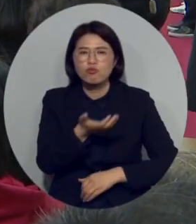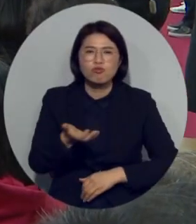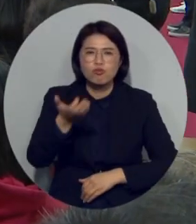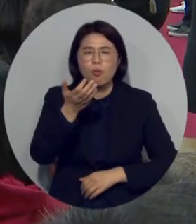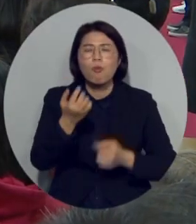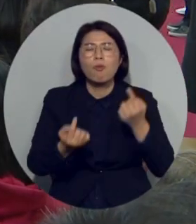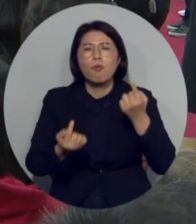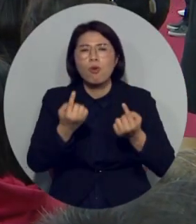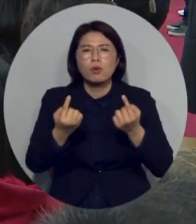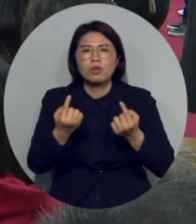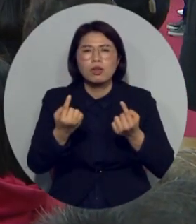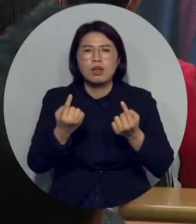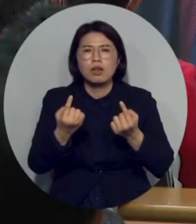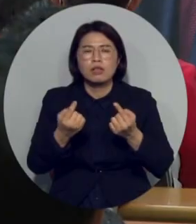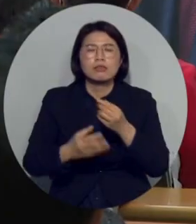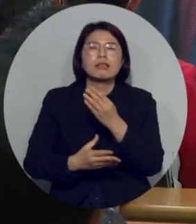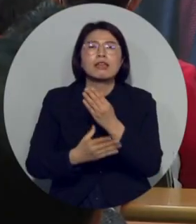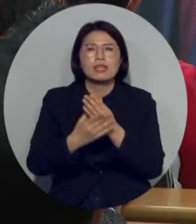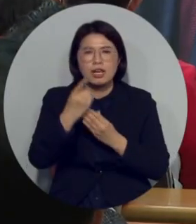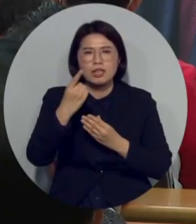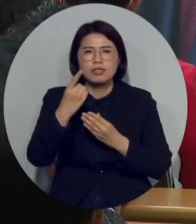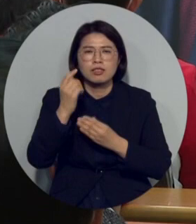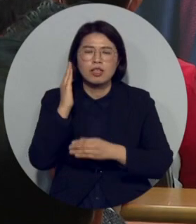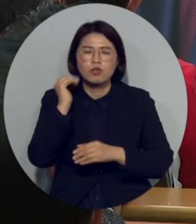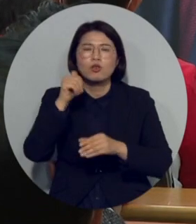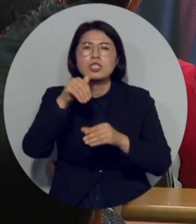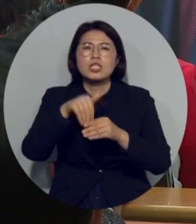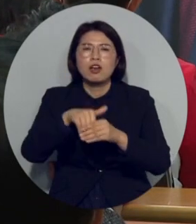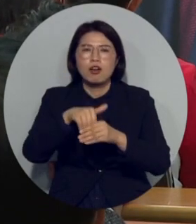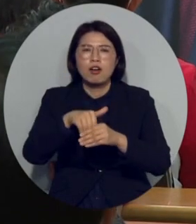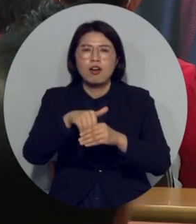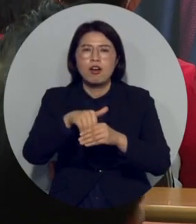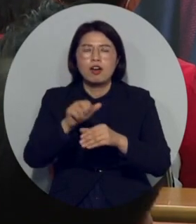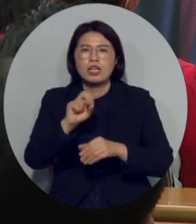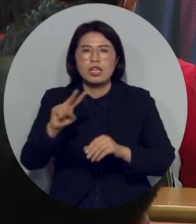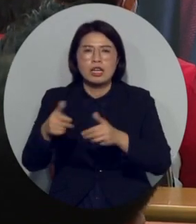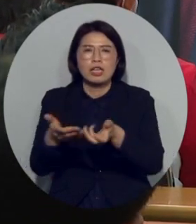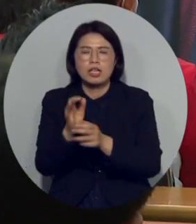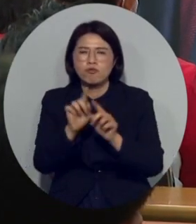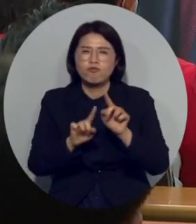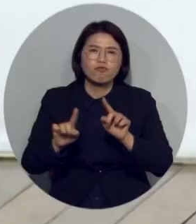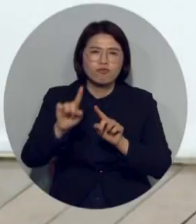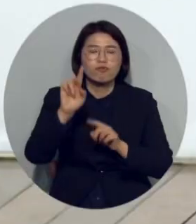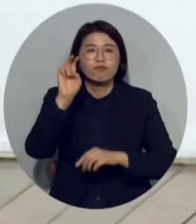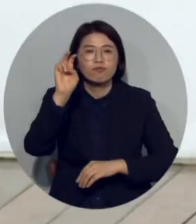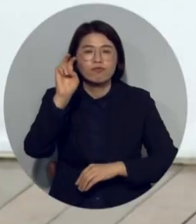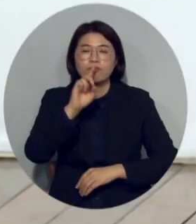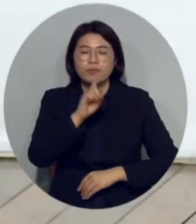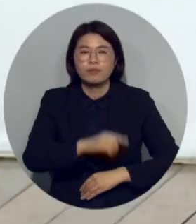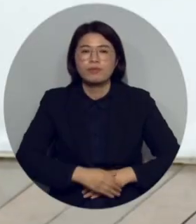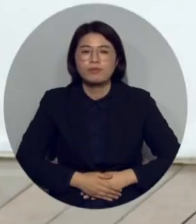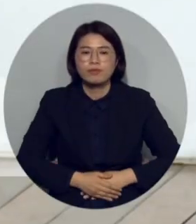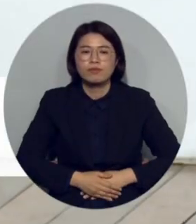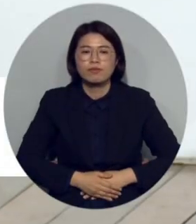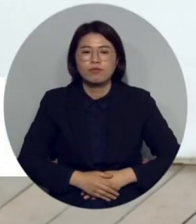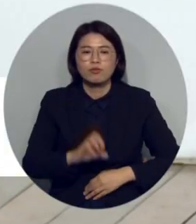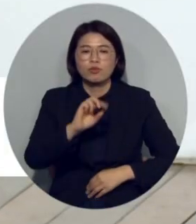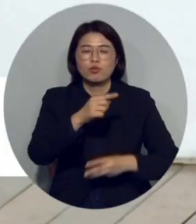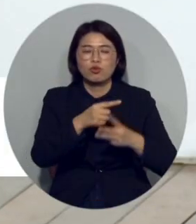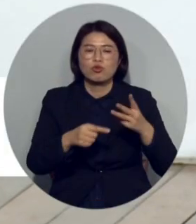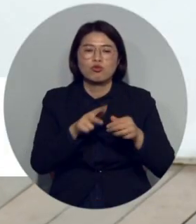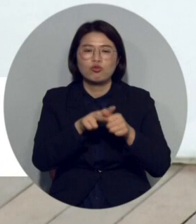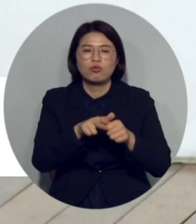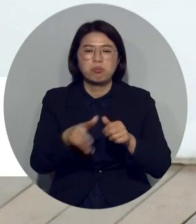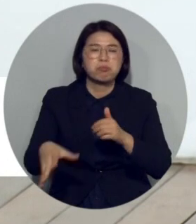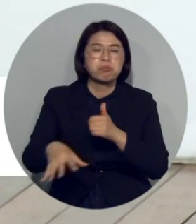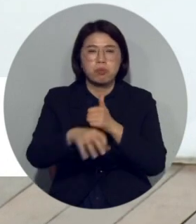것이냐보다 단일화를 통해 대선의 판도가 야당에 유리하게 펼쳐질 것으로 내다봤습니다. 윤석열 후보의 포용력과 더불어